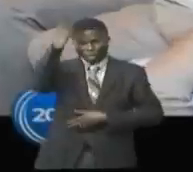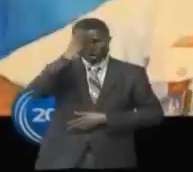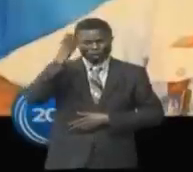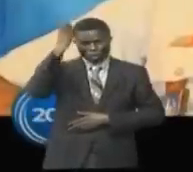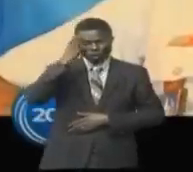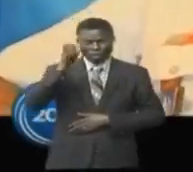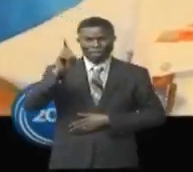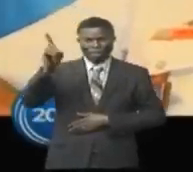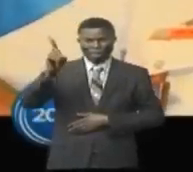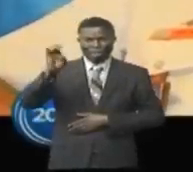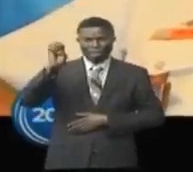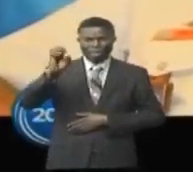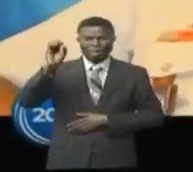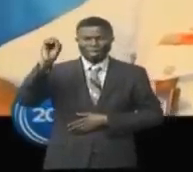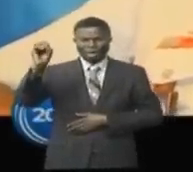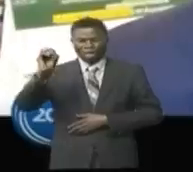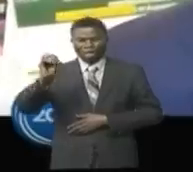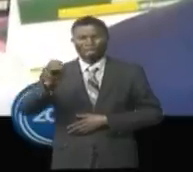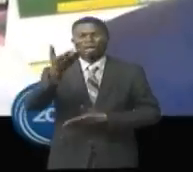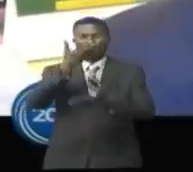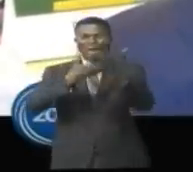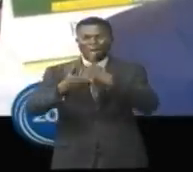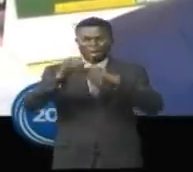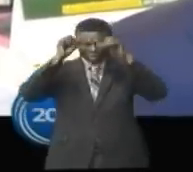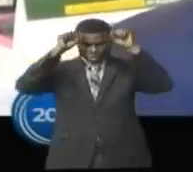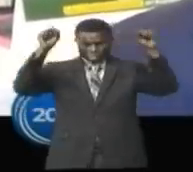Deo Lukwebo a représenté le chef